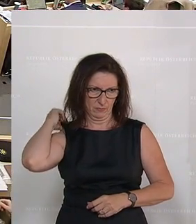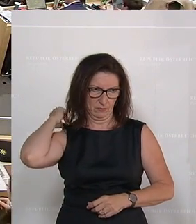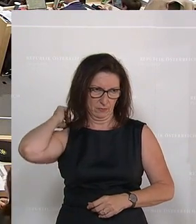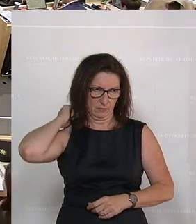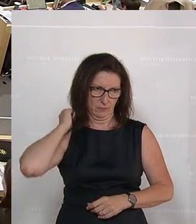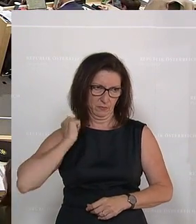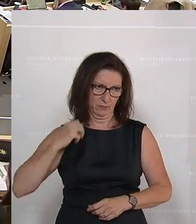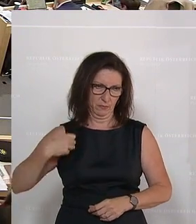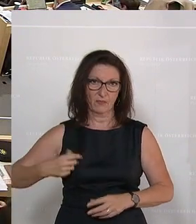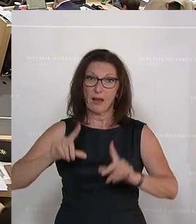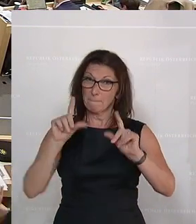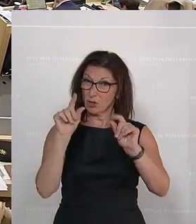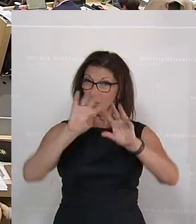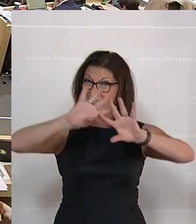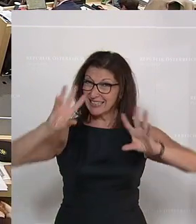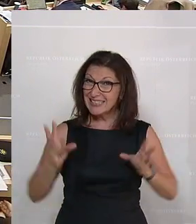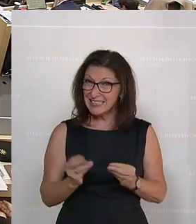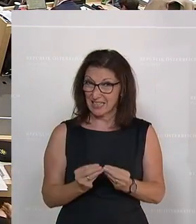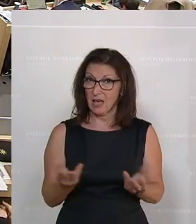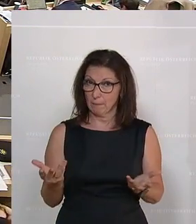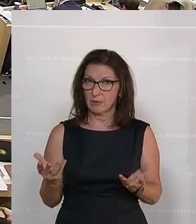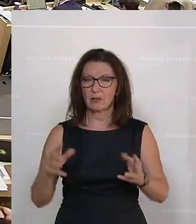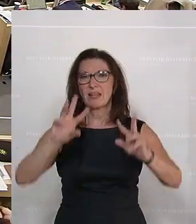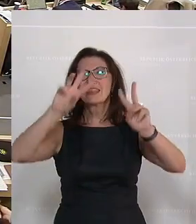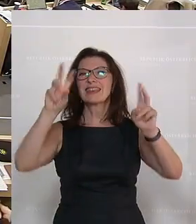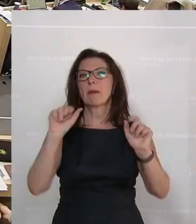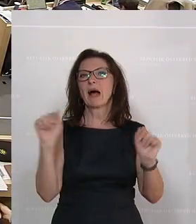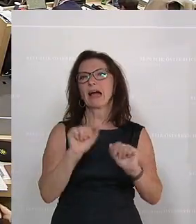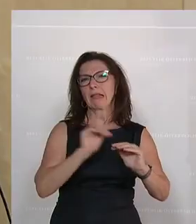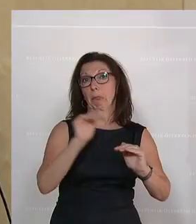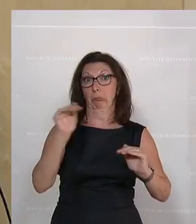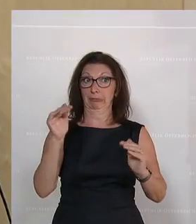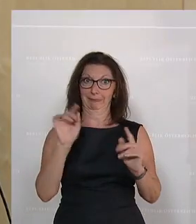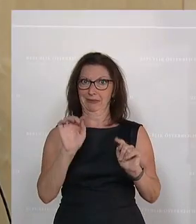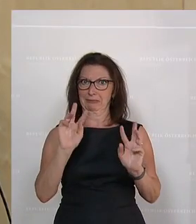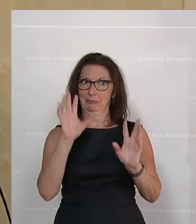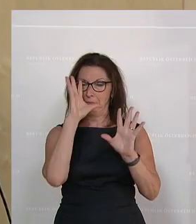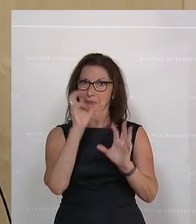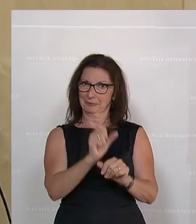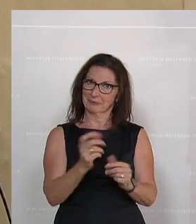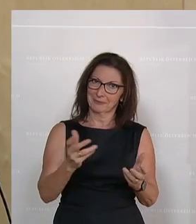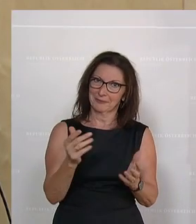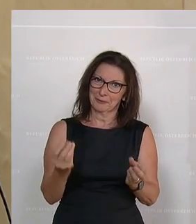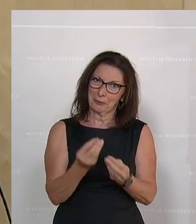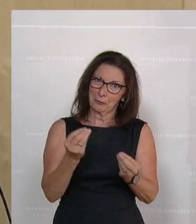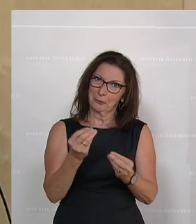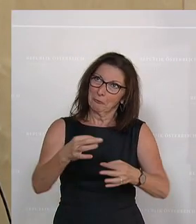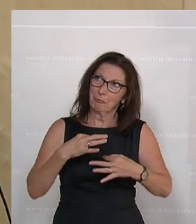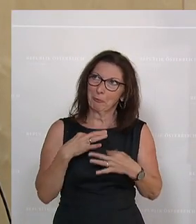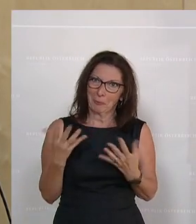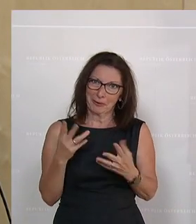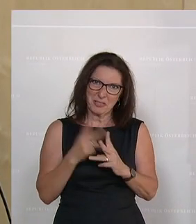also insgesamt wir haben mich jetzt auf das thema kalte progression konzentriert weil wie gesagt das ist mittlerweile auch ein extremes anliegen